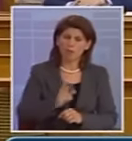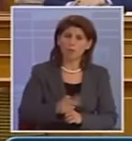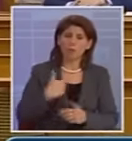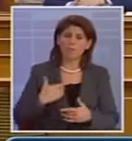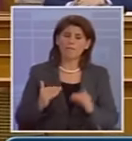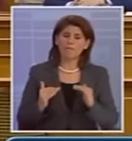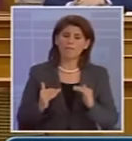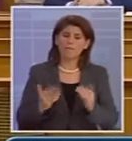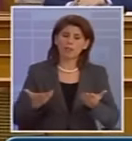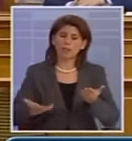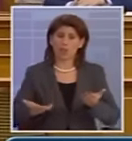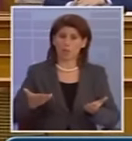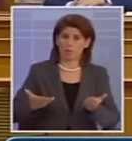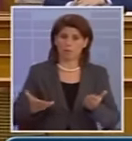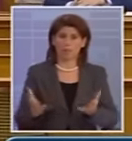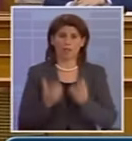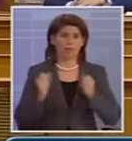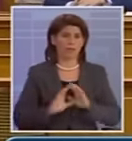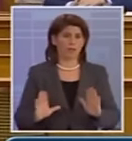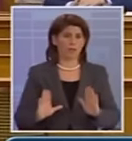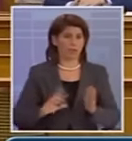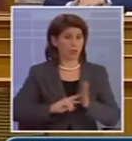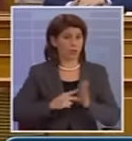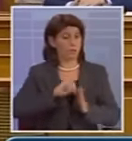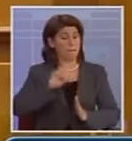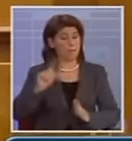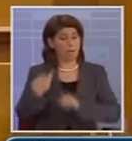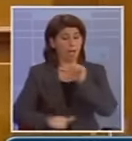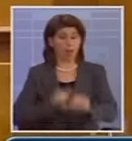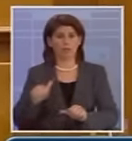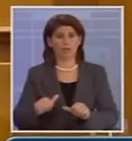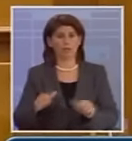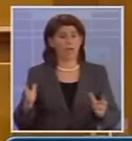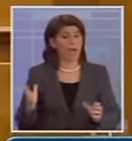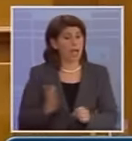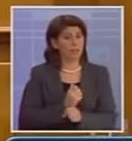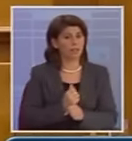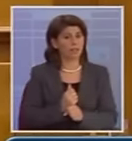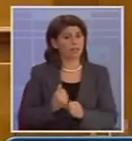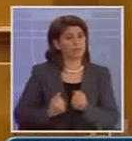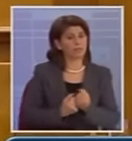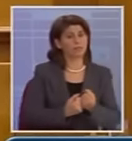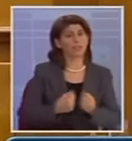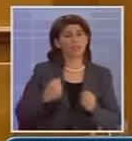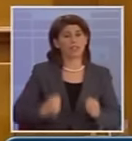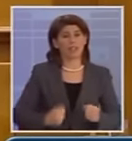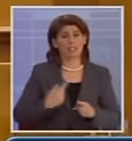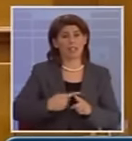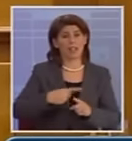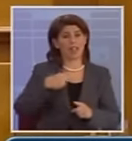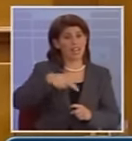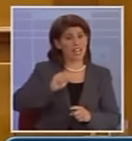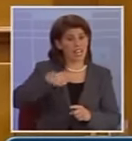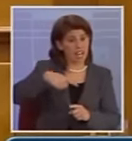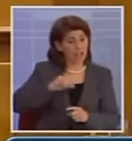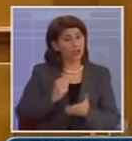και κρατήσαμε τις ισορροπίες. Προσέξτε, μην τις ανατρέψετε. Καταφέραμε να ενισχύσουμε τις θέσεις της Ελλάδας και στο ΝΑΤΟ και στην Ευρώπη.